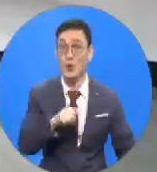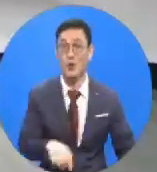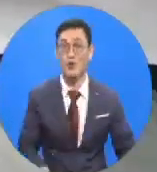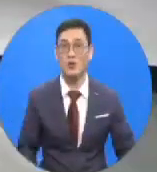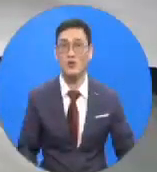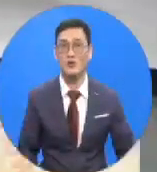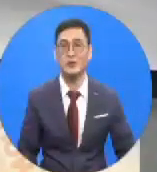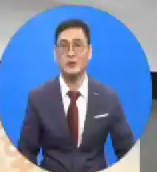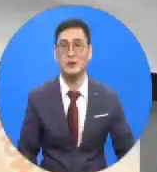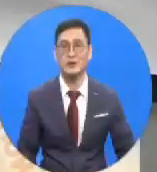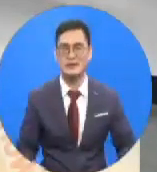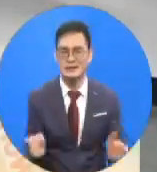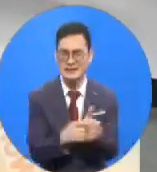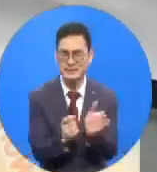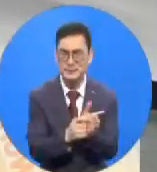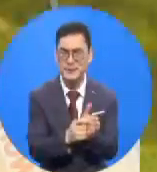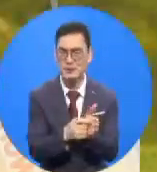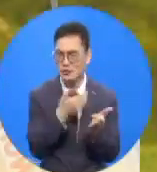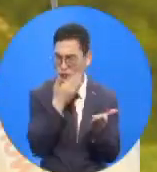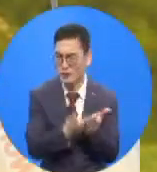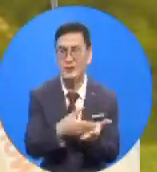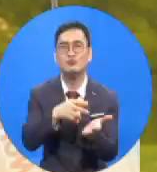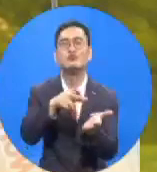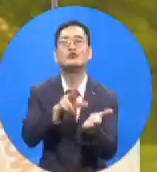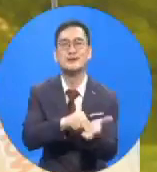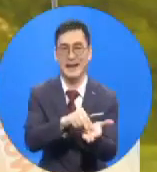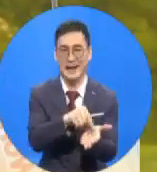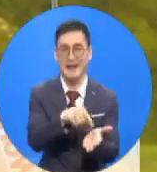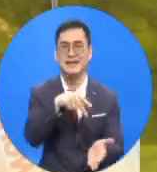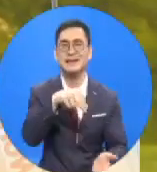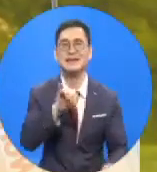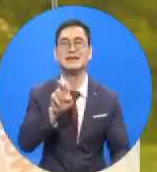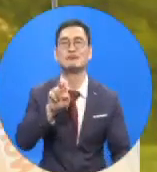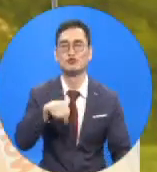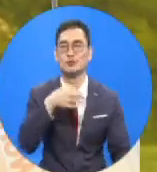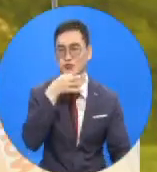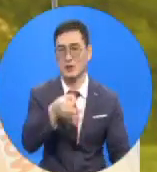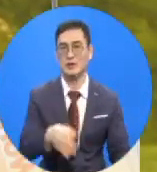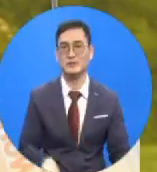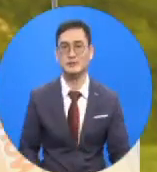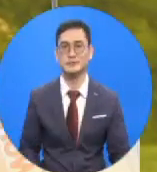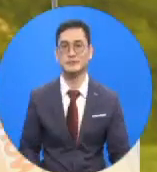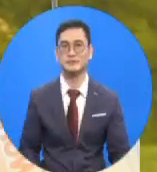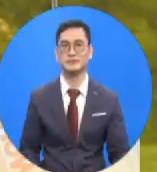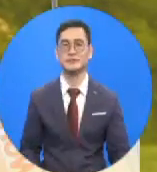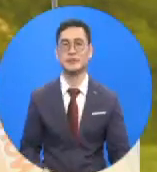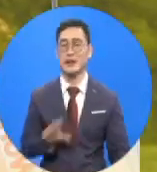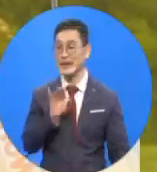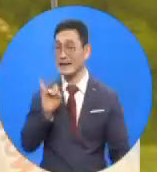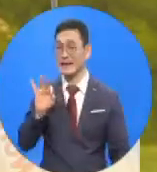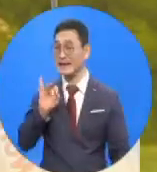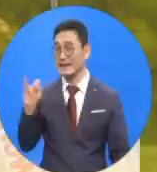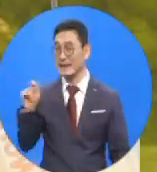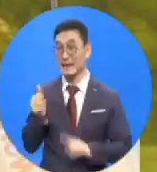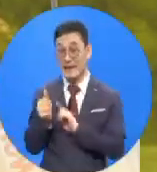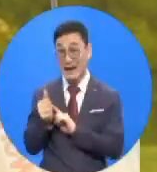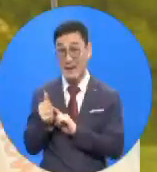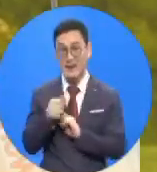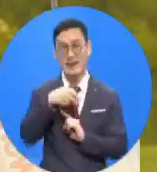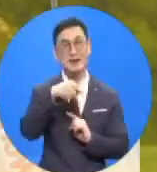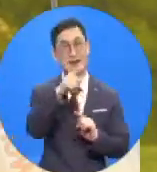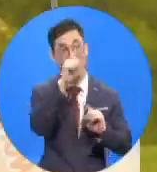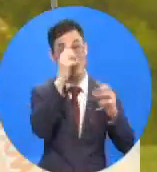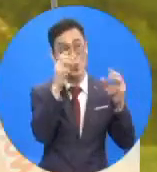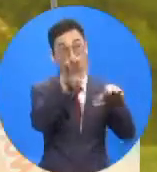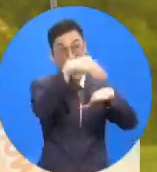중요한 문제 왜 이런 뜻의 시무 라고 쓰지 않습니까 어 조선시대 율곡이 가 신부 6조 를 이제 그 때 이게 선조